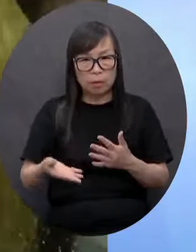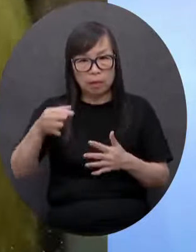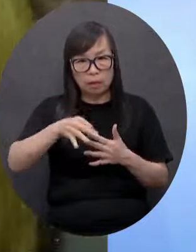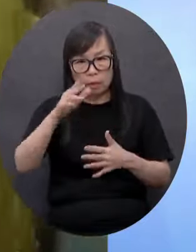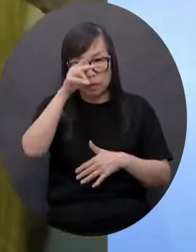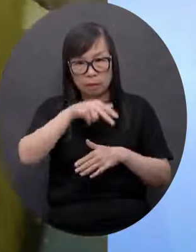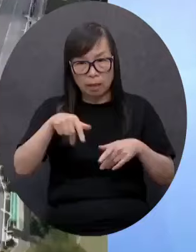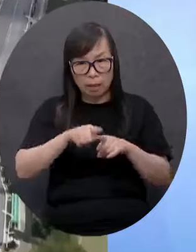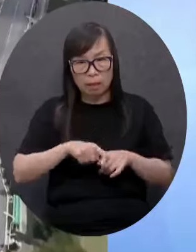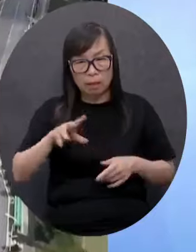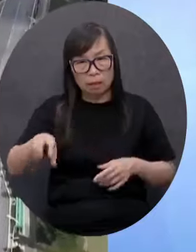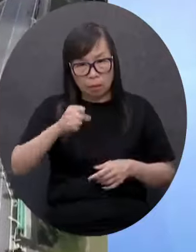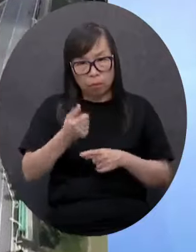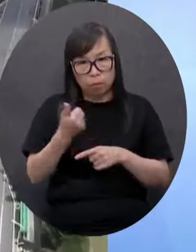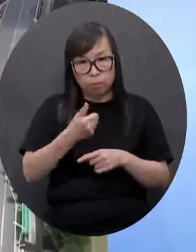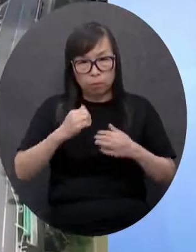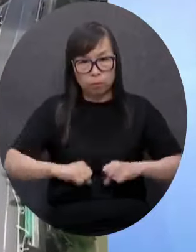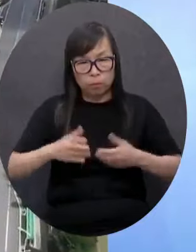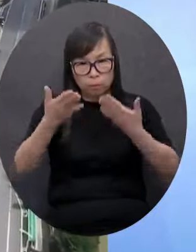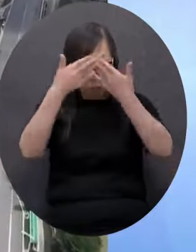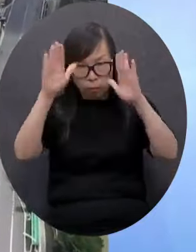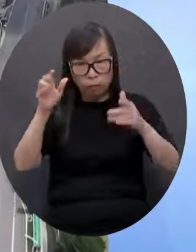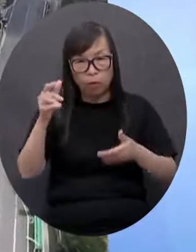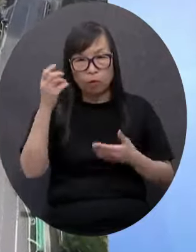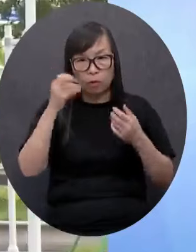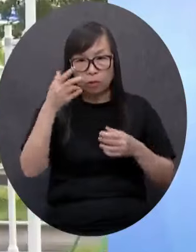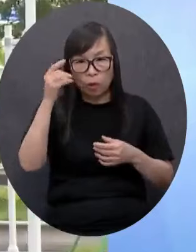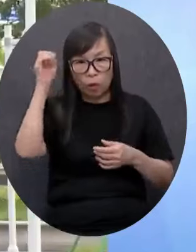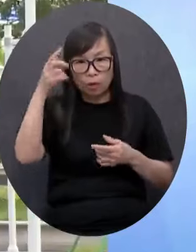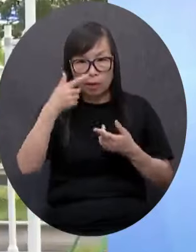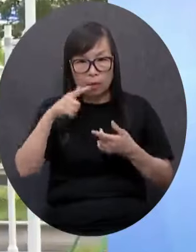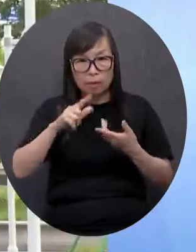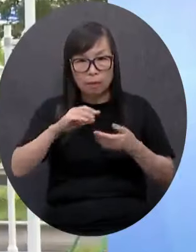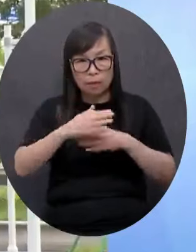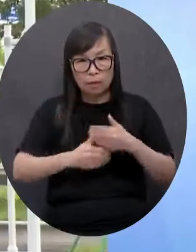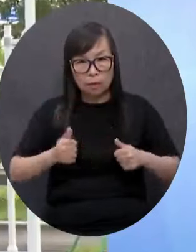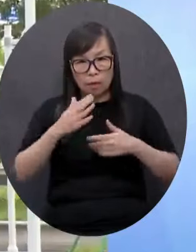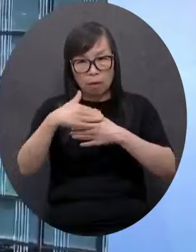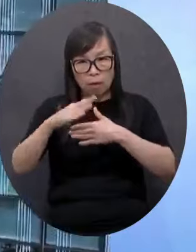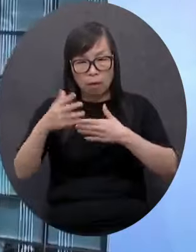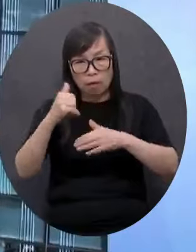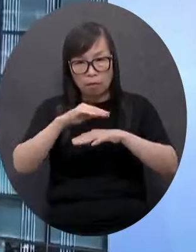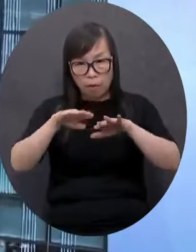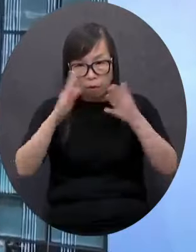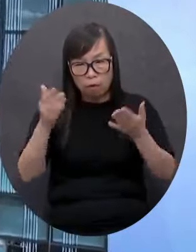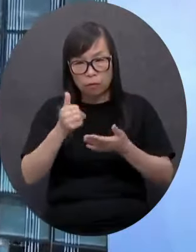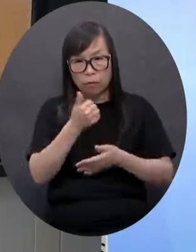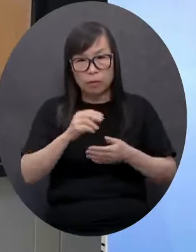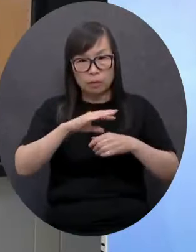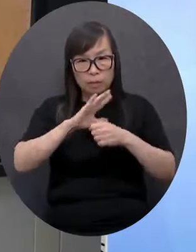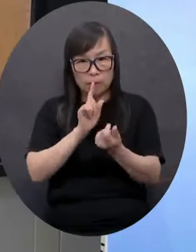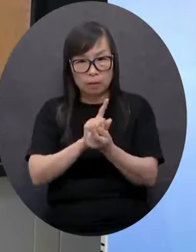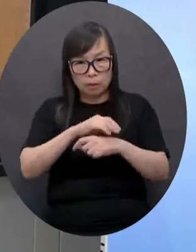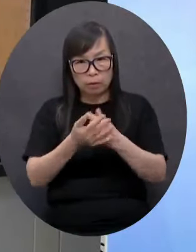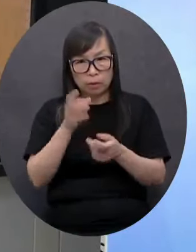性、实效性。要坚持以开放促创新，健全科技对外开放体制机制，完善面向全